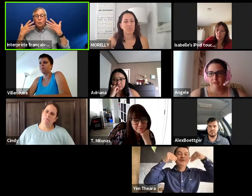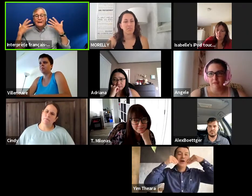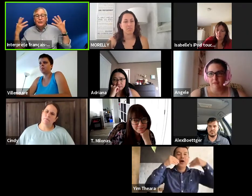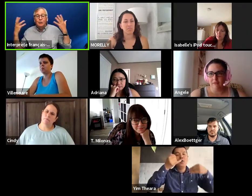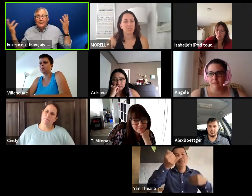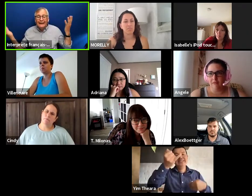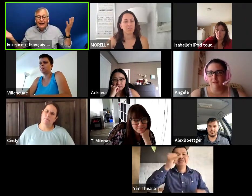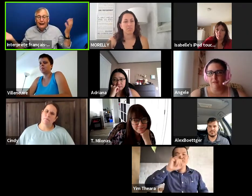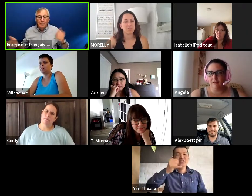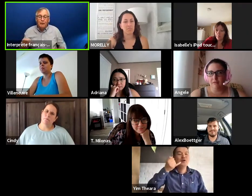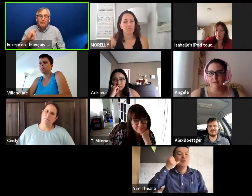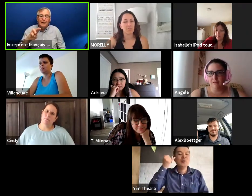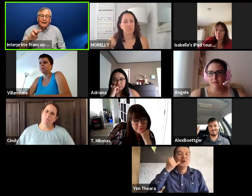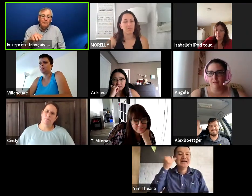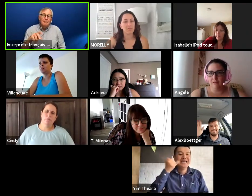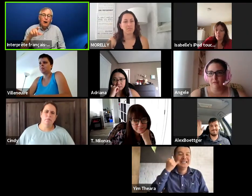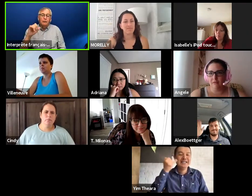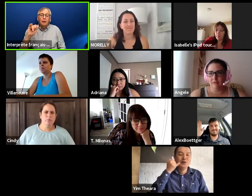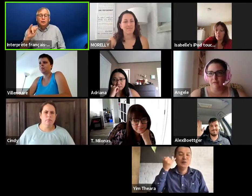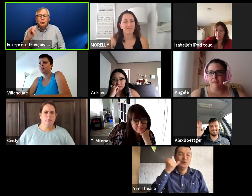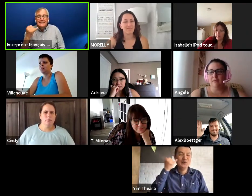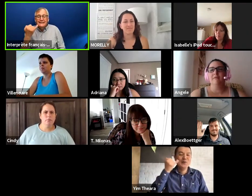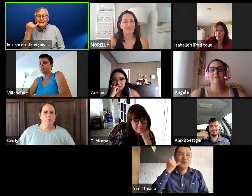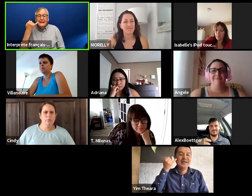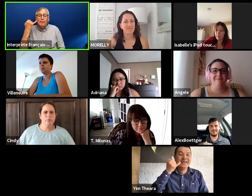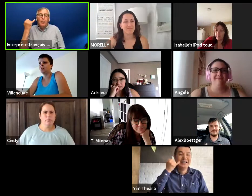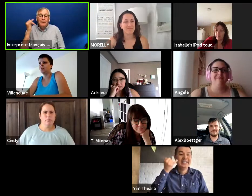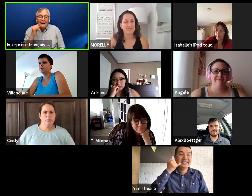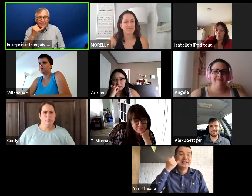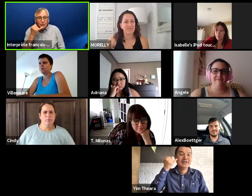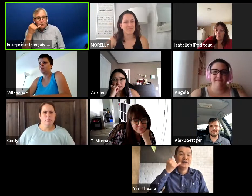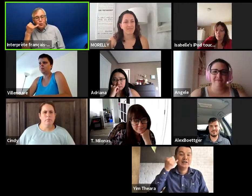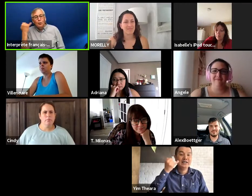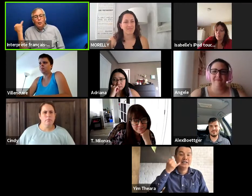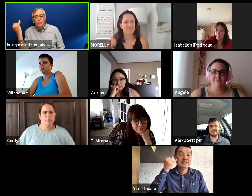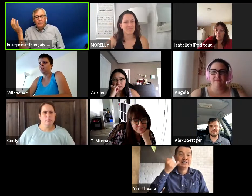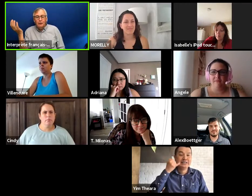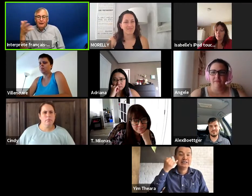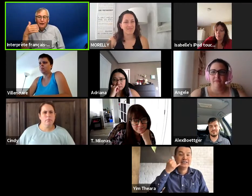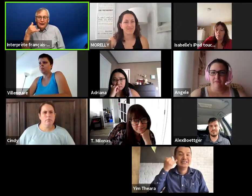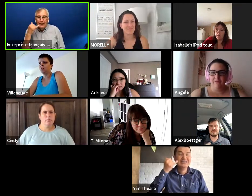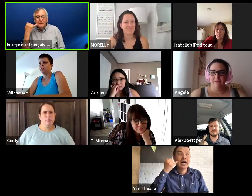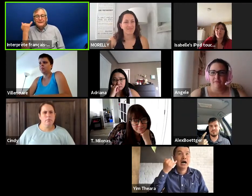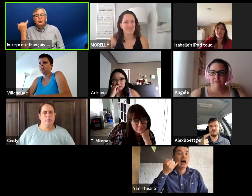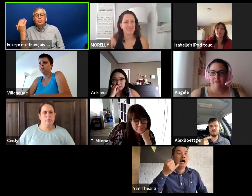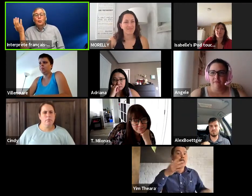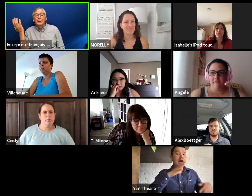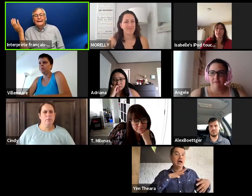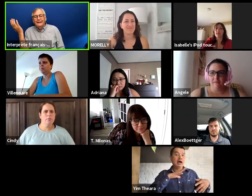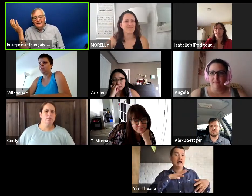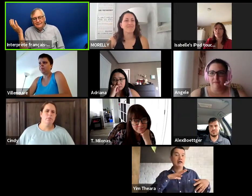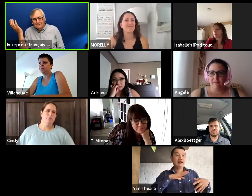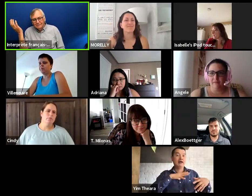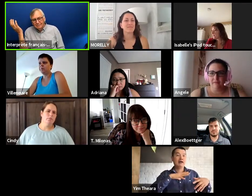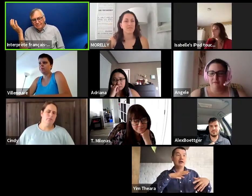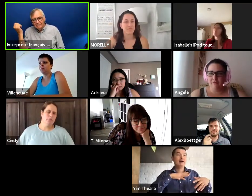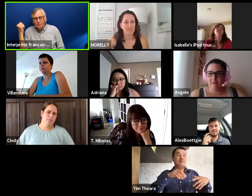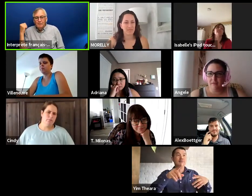qui sourit tout le temps, on va utiliser la première lettre de son nom et on va la faire